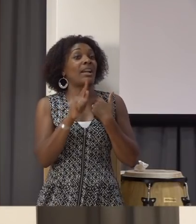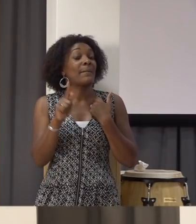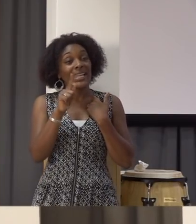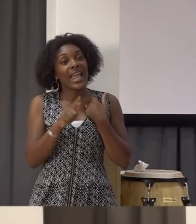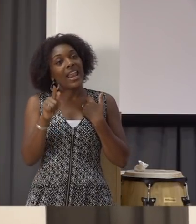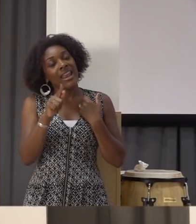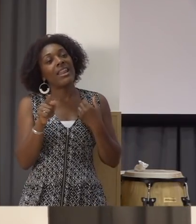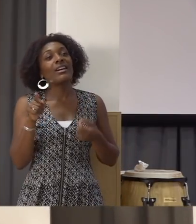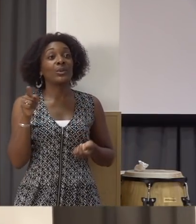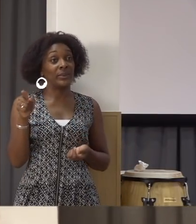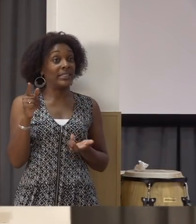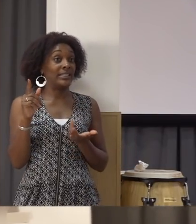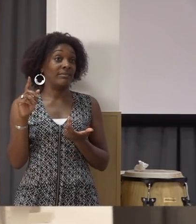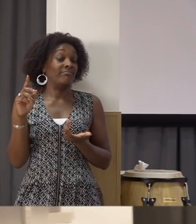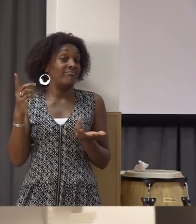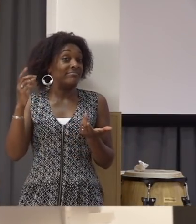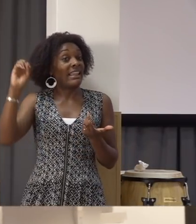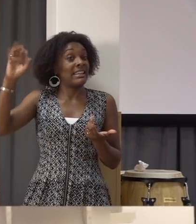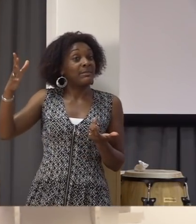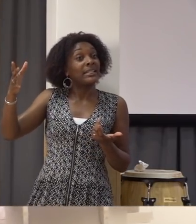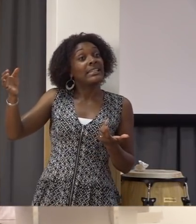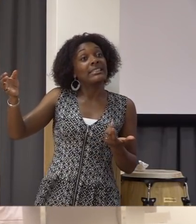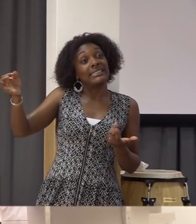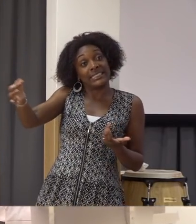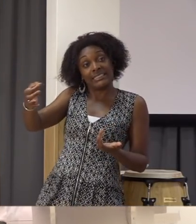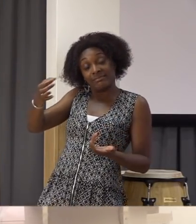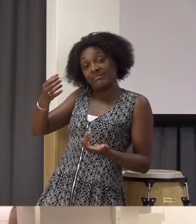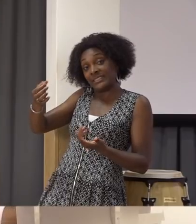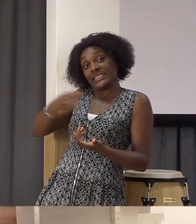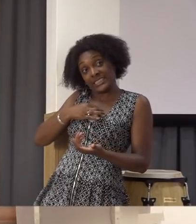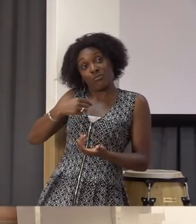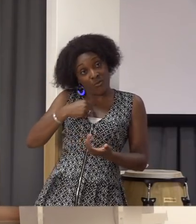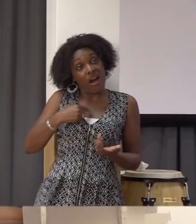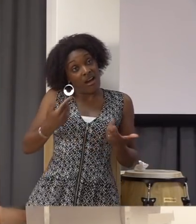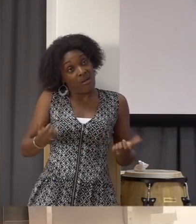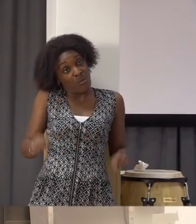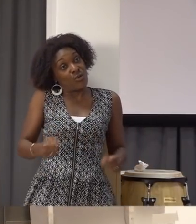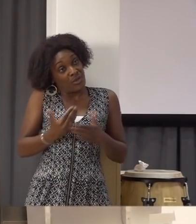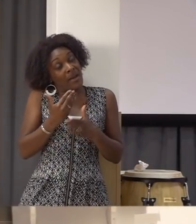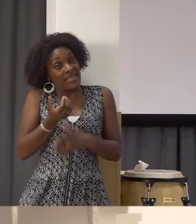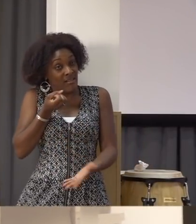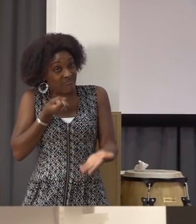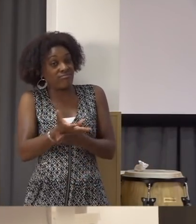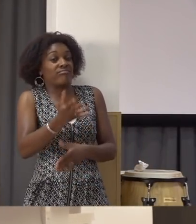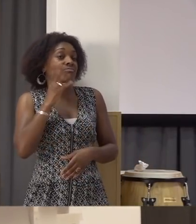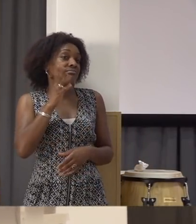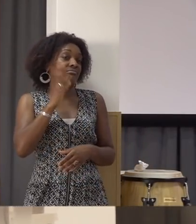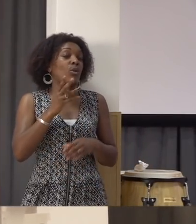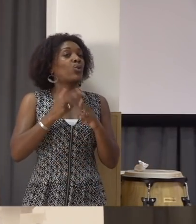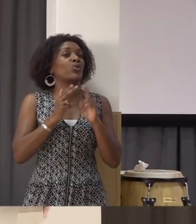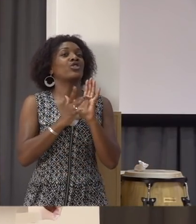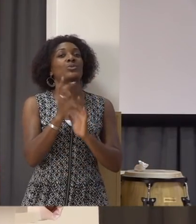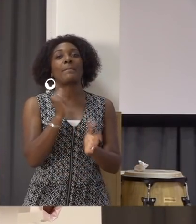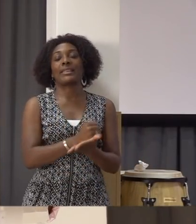obéi fidèlement à la voix du Saint-Esprit et voilà qui m'a donné cette occasion au nom de Jésus-Christ.